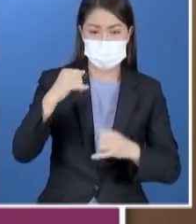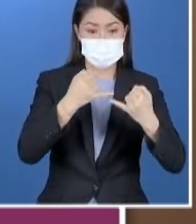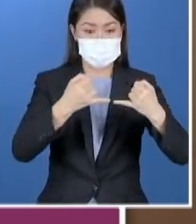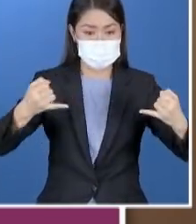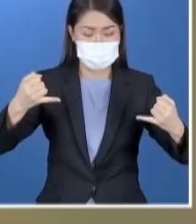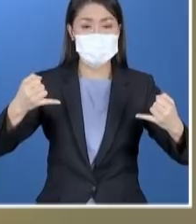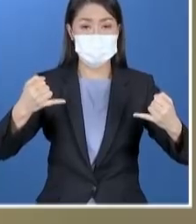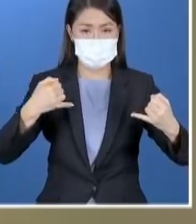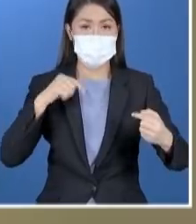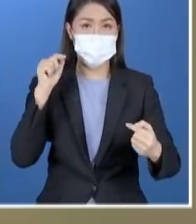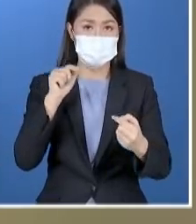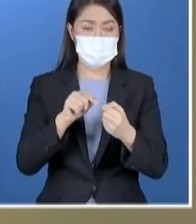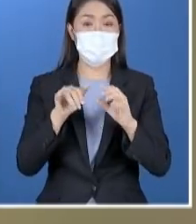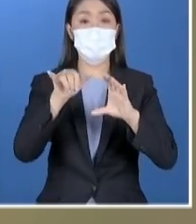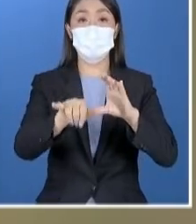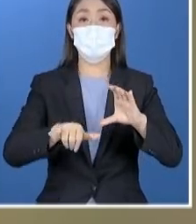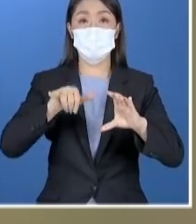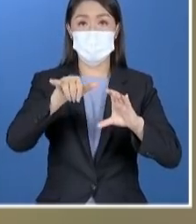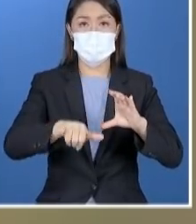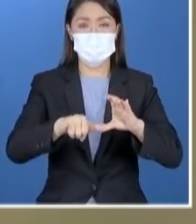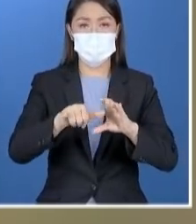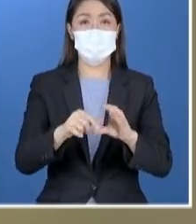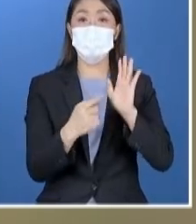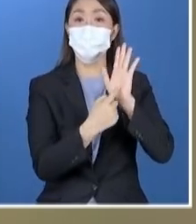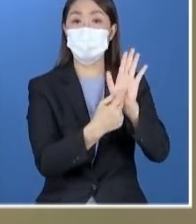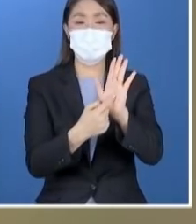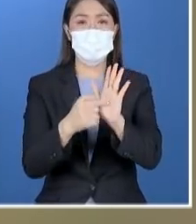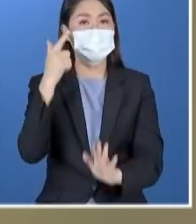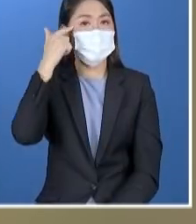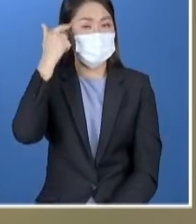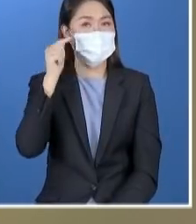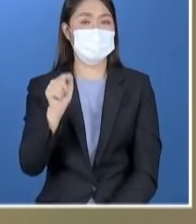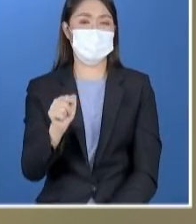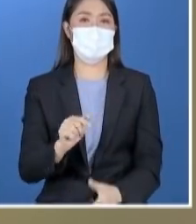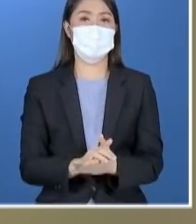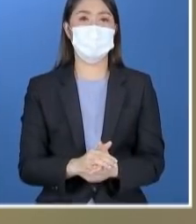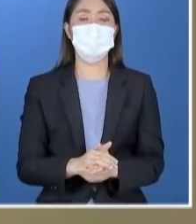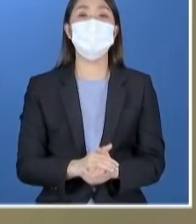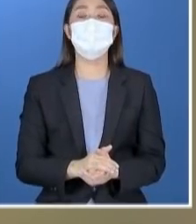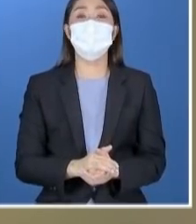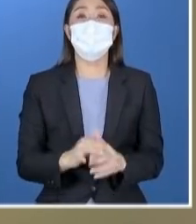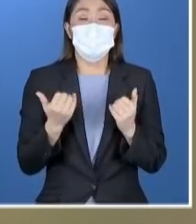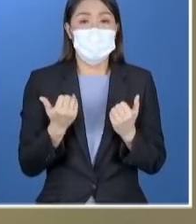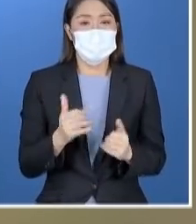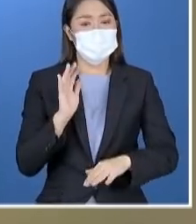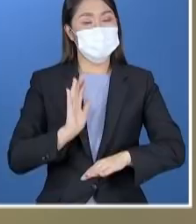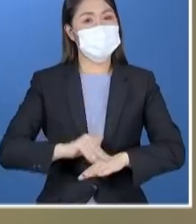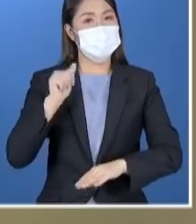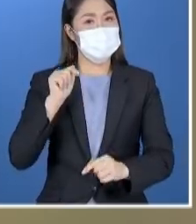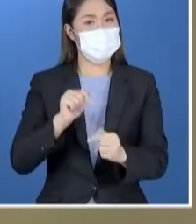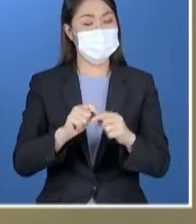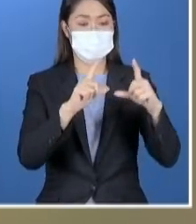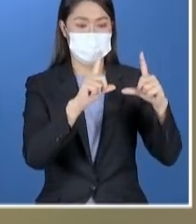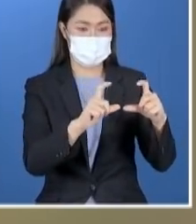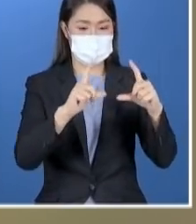นี้ค่ะทางด้านของยูทูบเบอร์ซึ่งเป็นนักรีวิวเกี่ยวกับเทคโนโลยีพี่หาว How to หรือว่าคุณต่อวงเขาเป็นผู้เชี่ยวชาญด้านการถ่าย